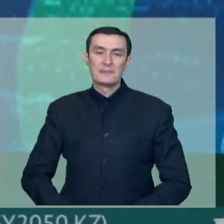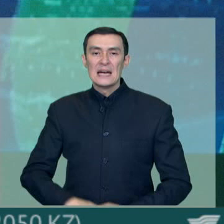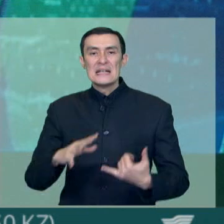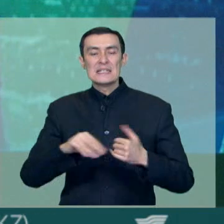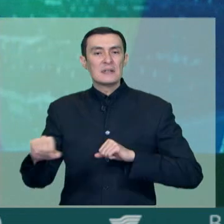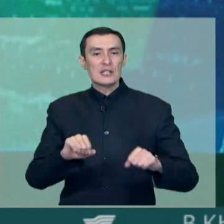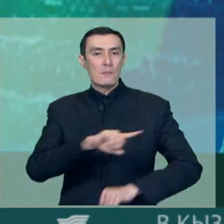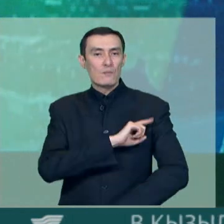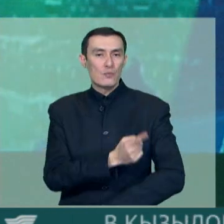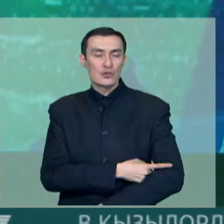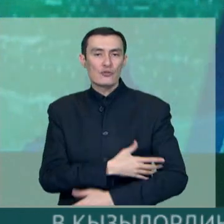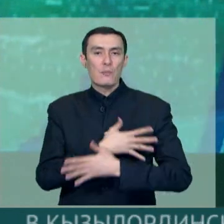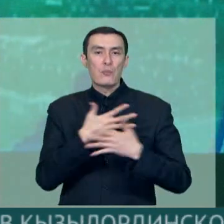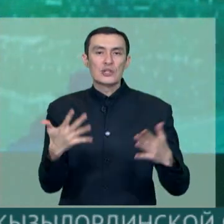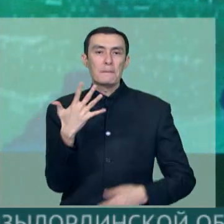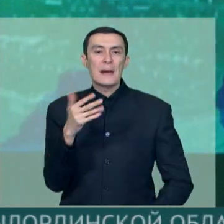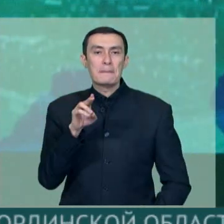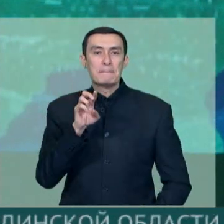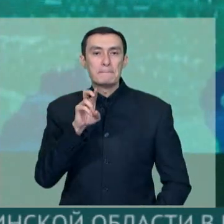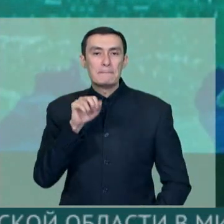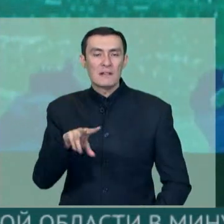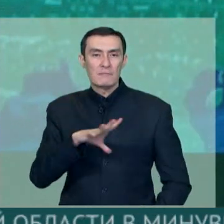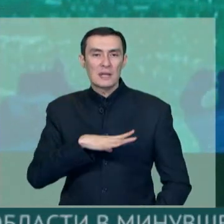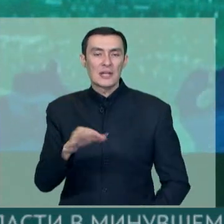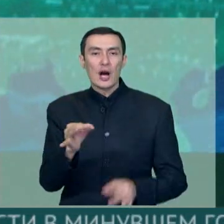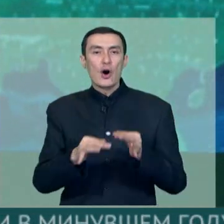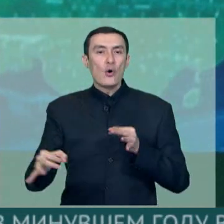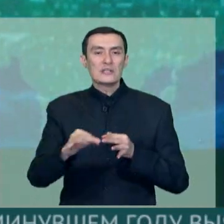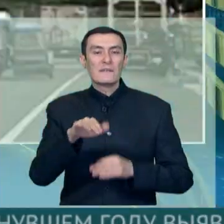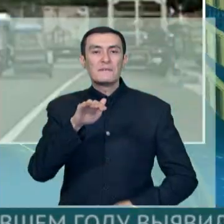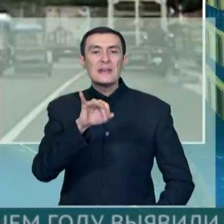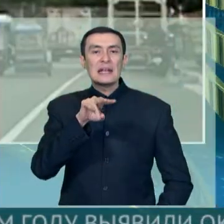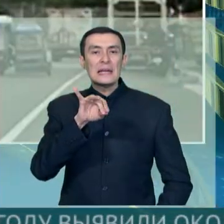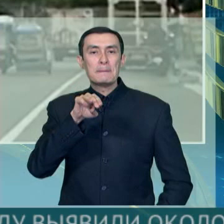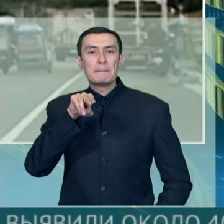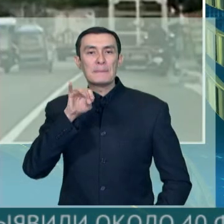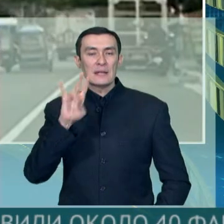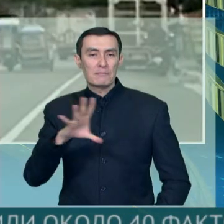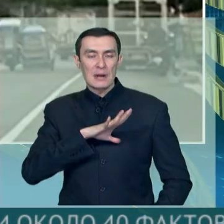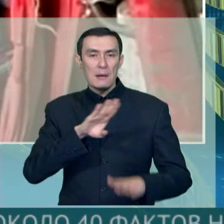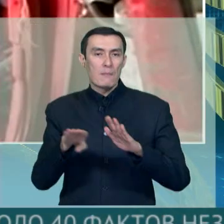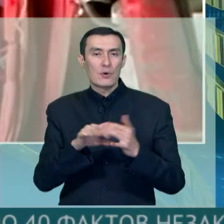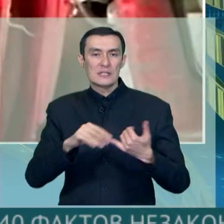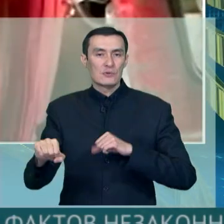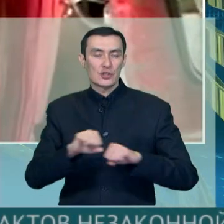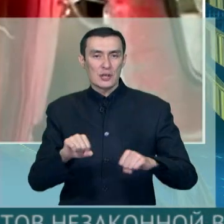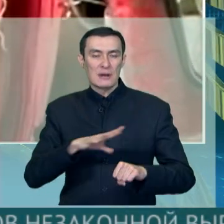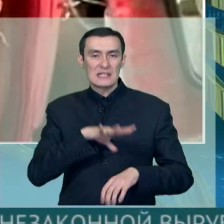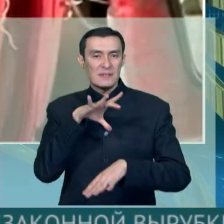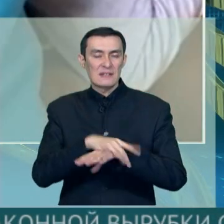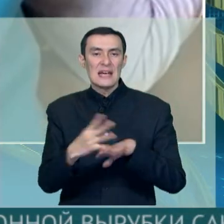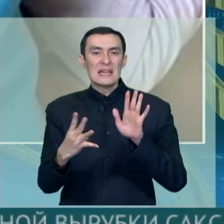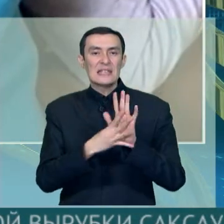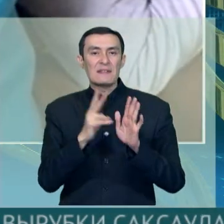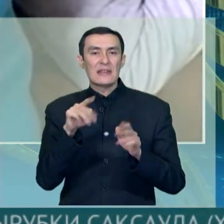Землетрясение магнитудой чуть больше 5 баллов произошло на одном из островов Филиппин. Подземные толчки были зафиксированы в